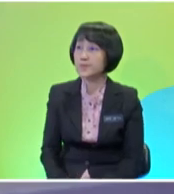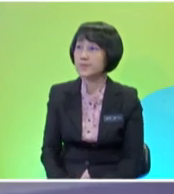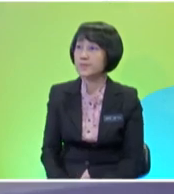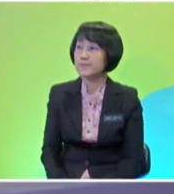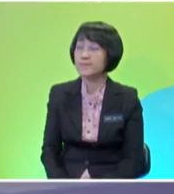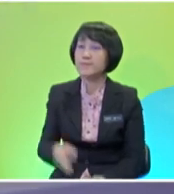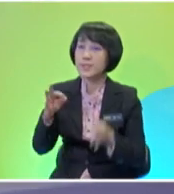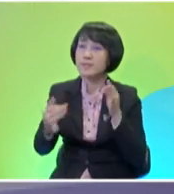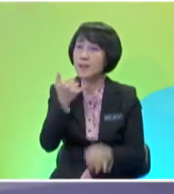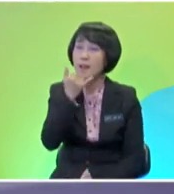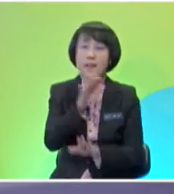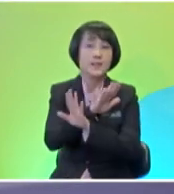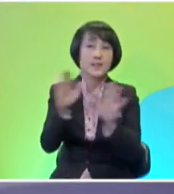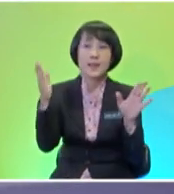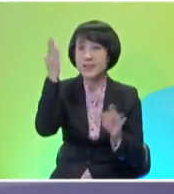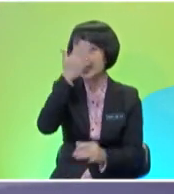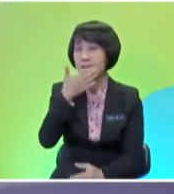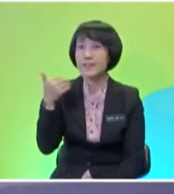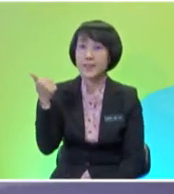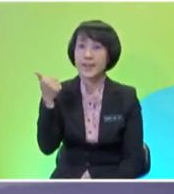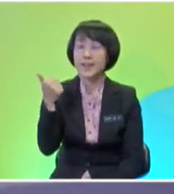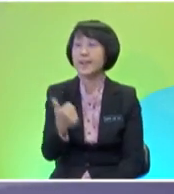tak cantiklah. Cantiklah kan. Okey.